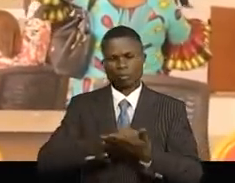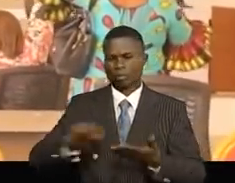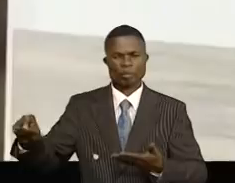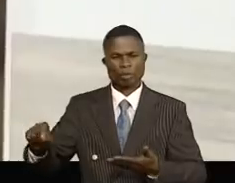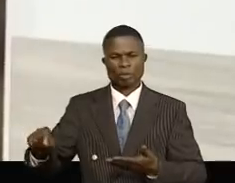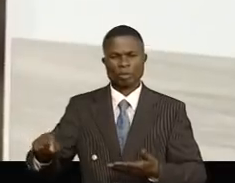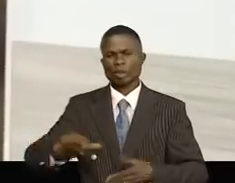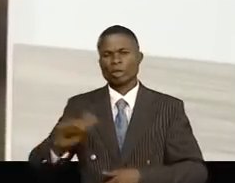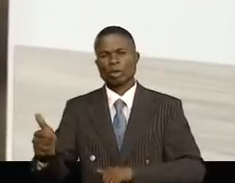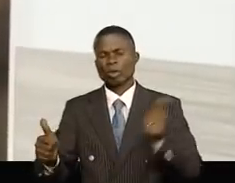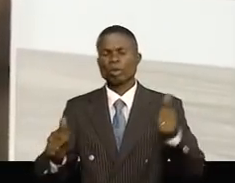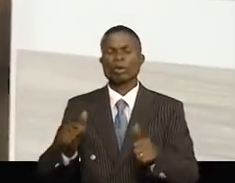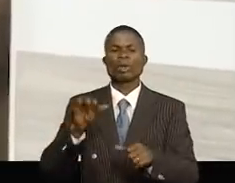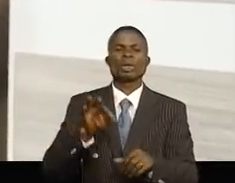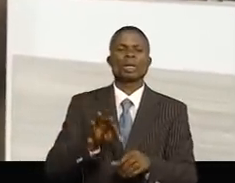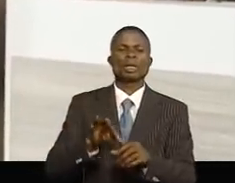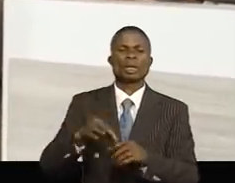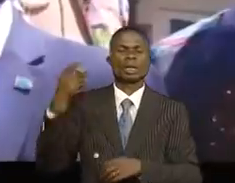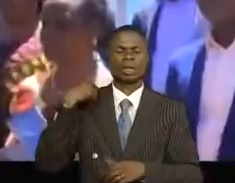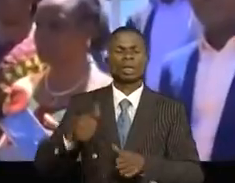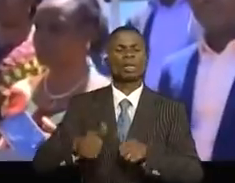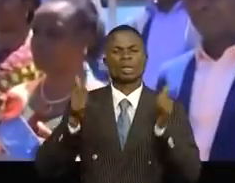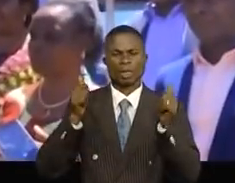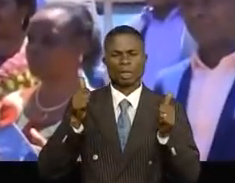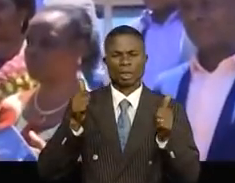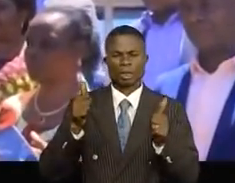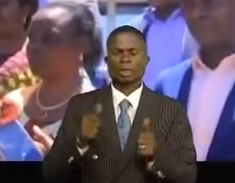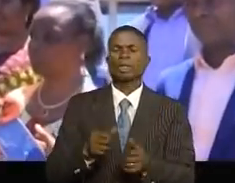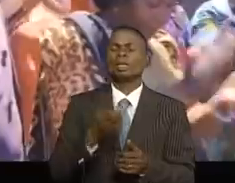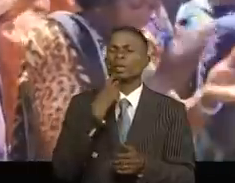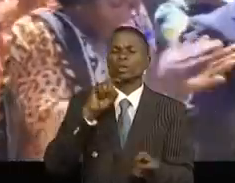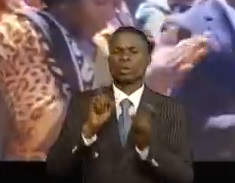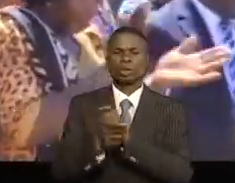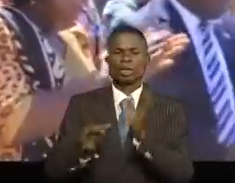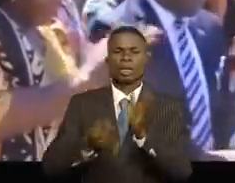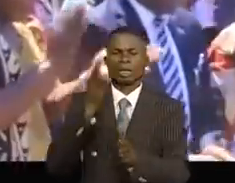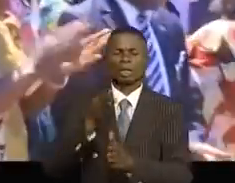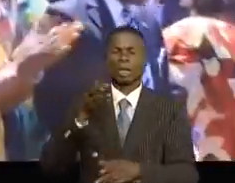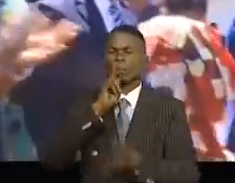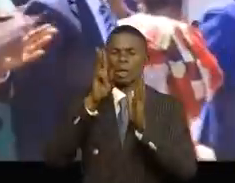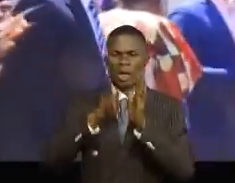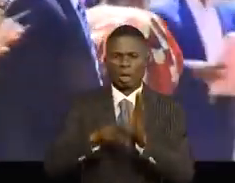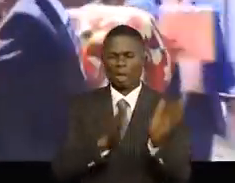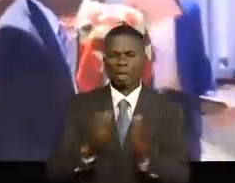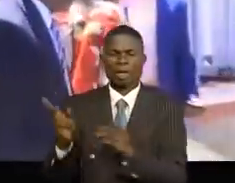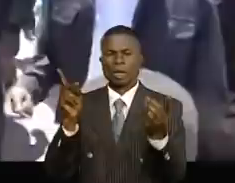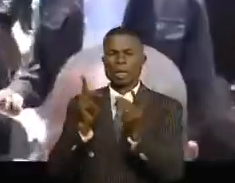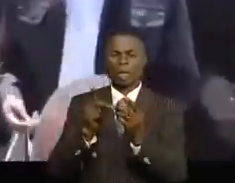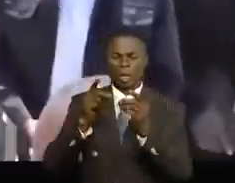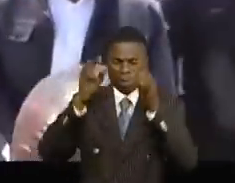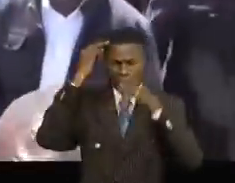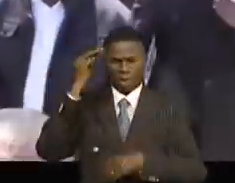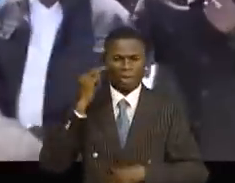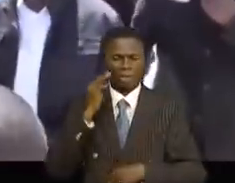tandis que les autres élus s'abstiennent. Tout simplement, la page est tournée, les 13 parlementaires s'empressent pour rencontrer le tout nouveau ministre